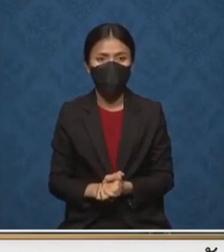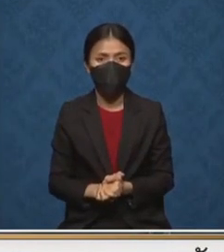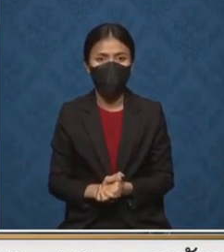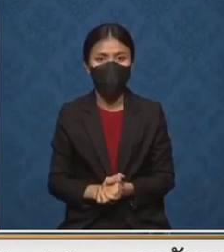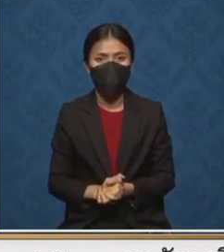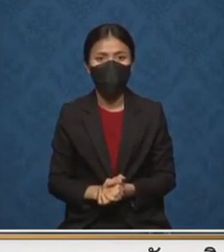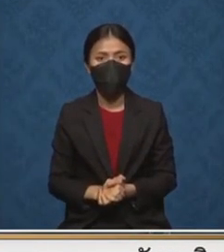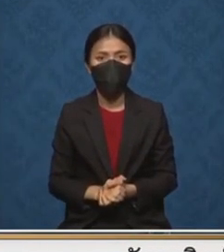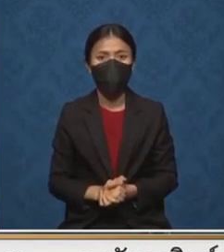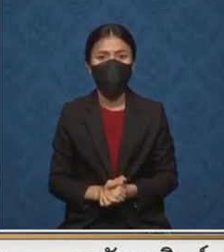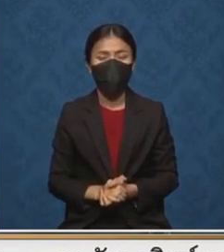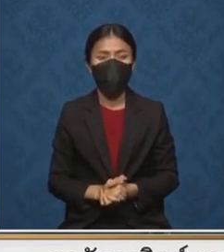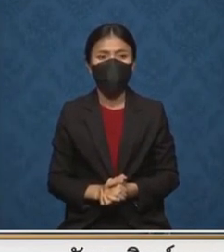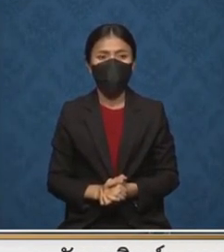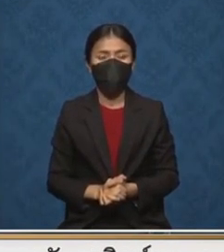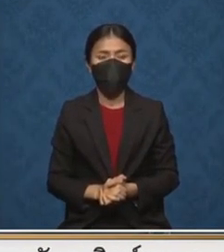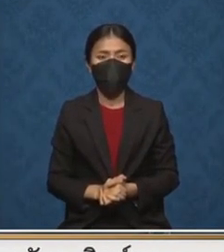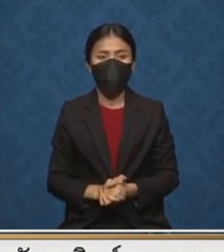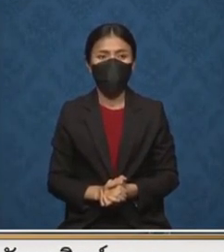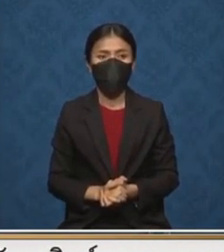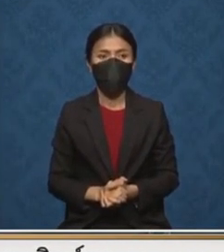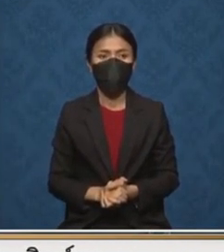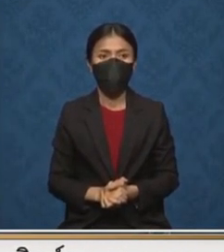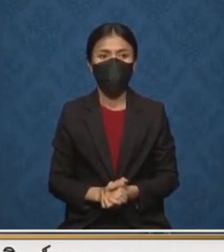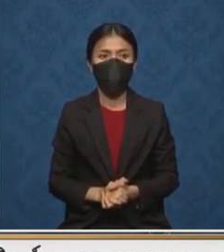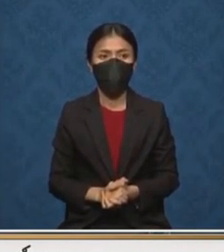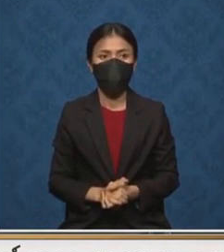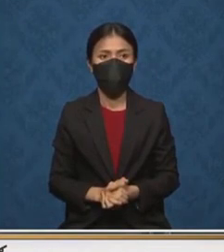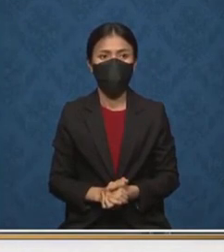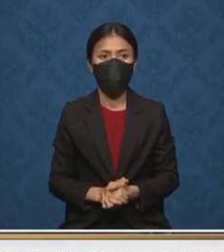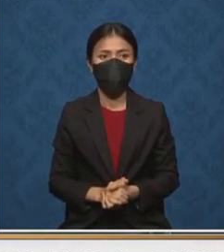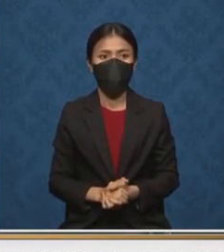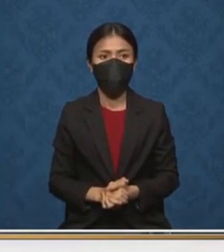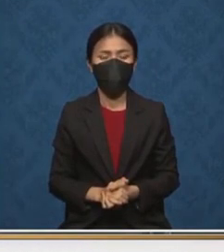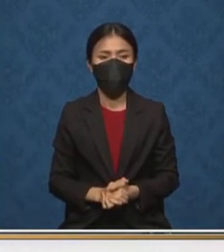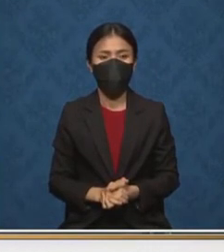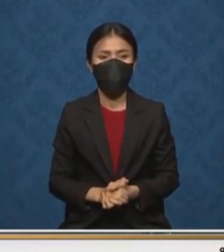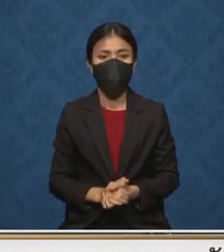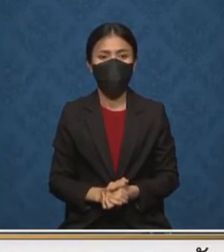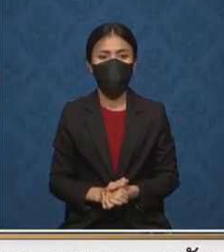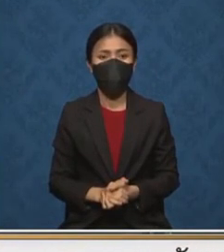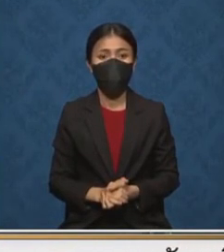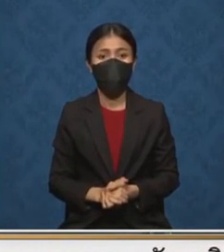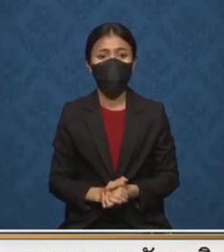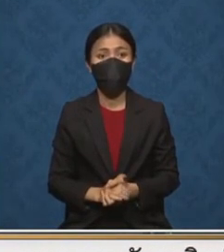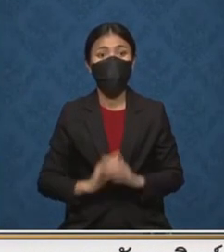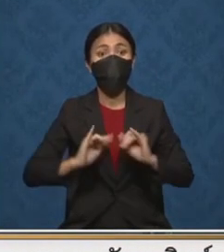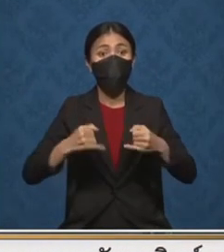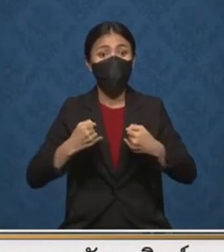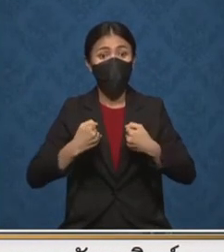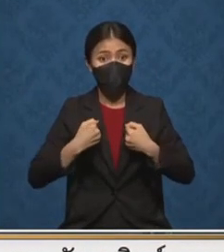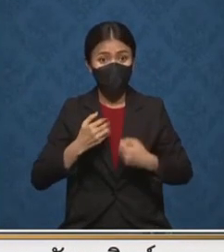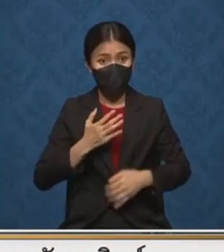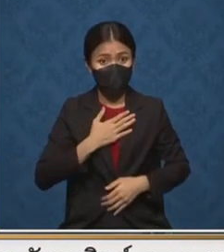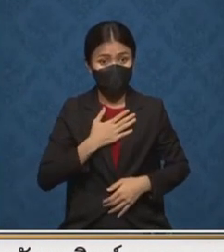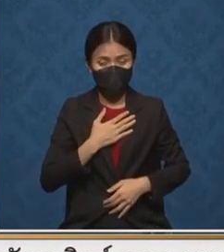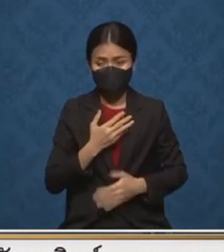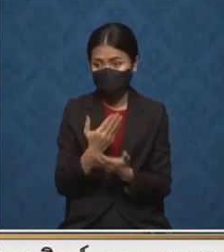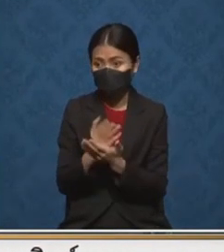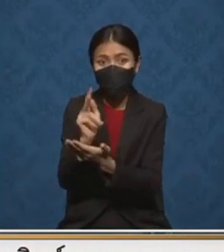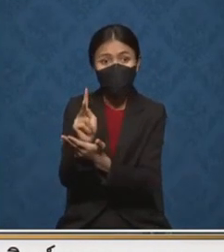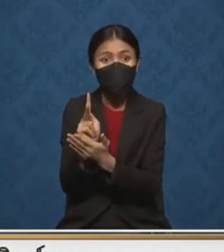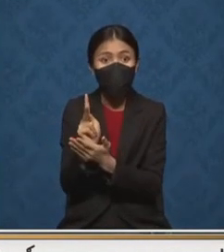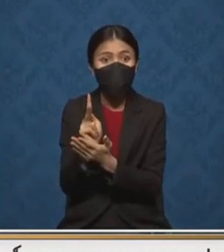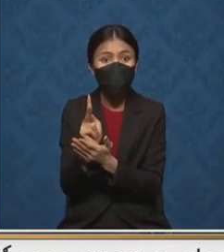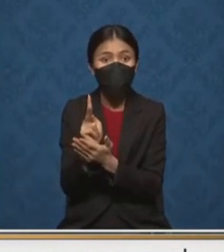นี้อีกแล้วครับผมอยากเห็นว่าปัญหาหนี้สินของเกษตรกรก็เช่นเดียวกันรักจะเกลียด